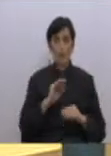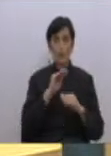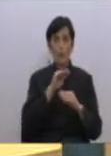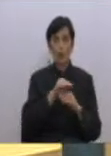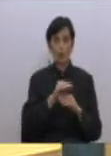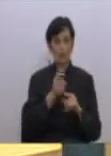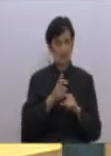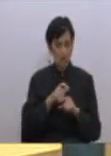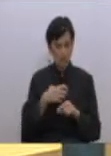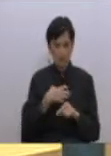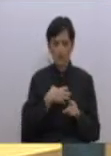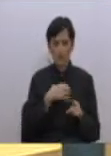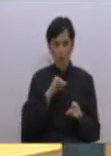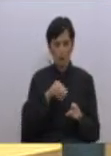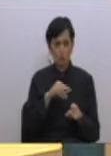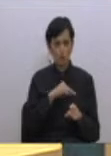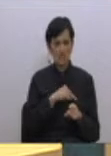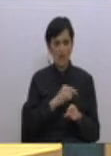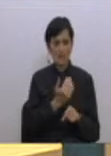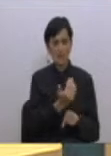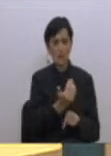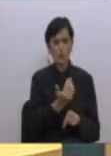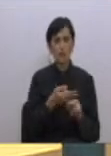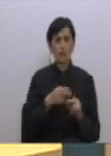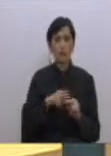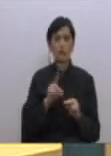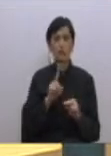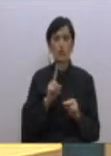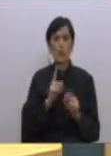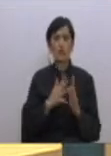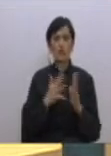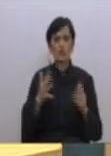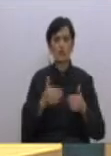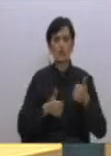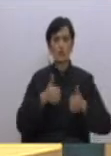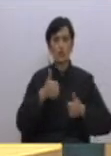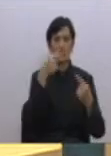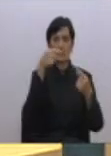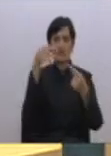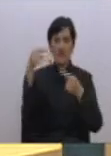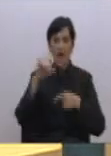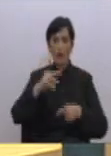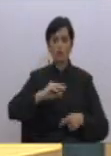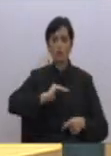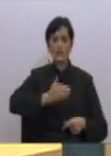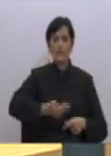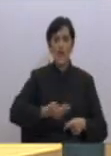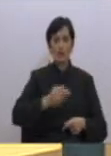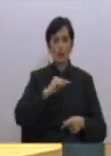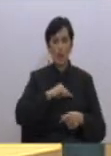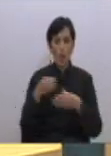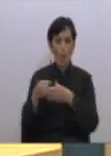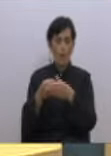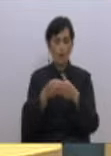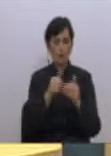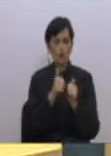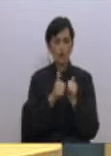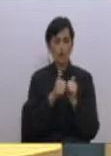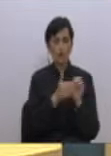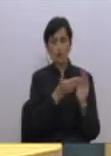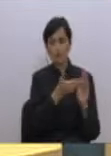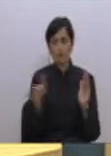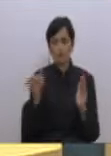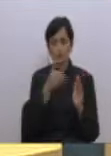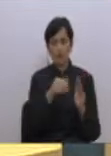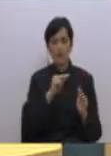ეს ძალიან მნიშვნელოვანია აუდიტის სამსახურისთვის, იმიტომ რომ ძალიან დიდ კონკურენციაშია მისი თანამშრომლე კომპანიებთან და ხშირად განება ხდება